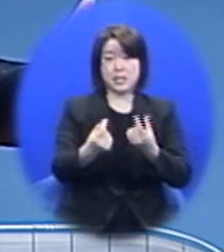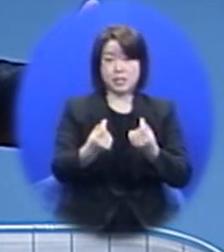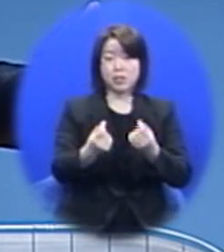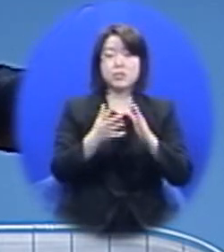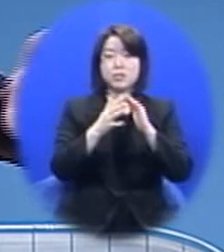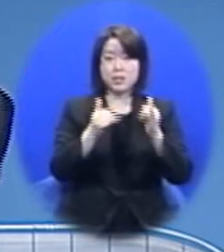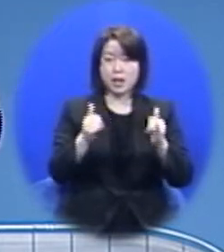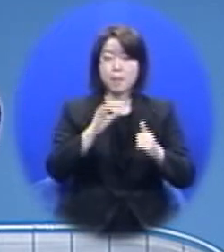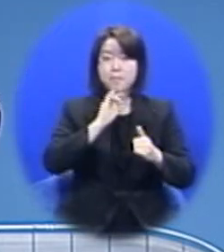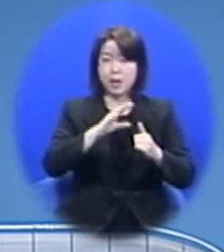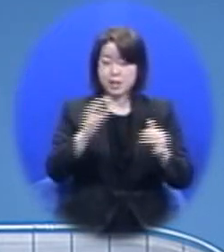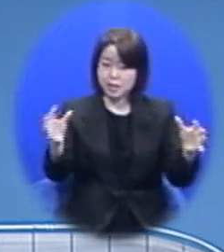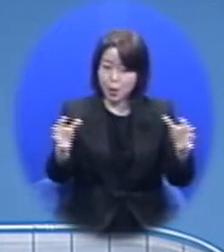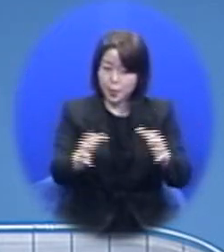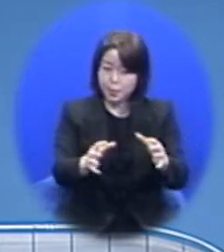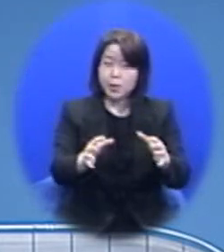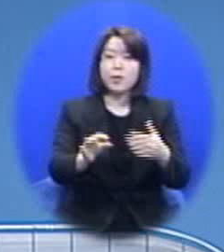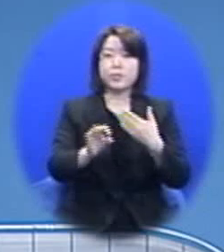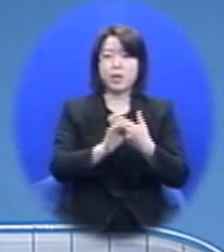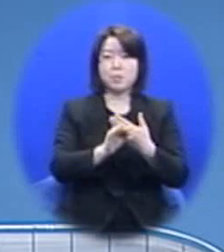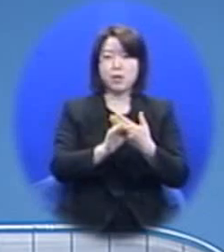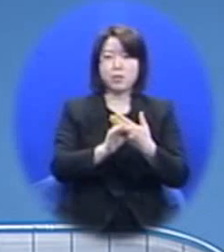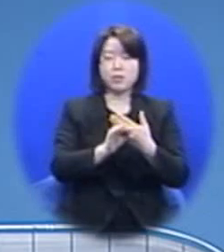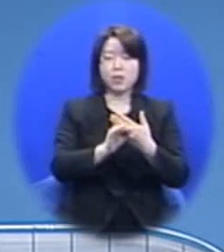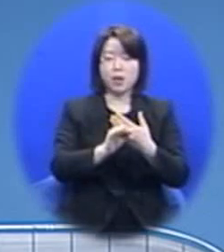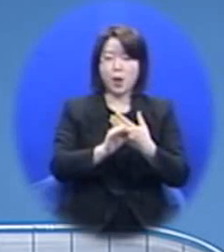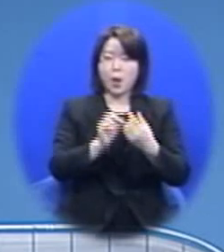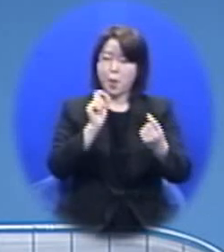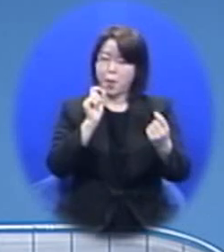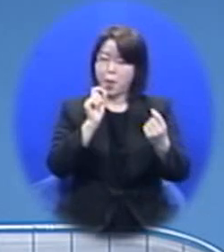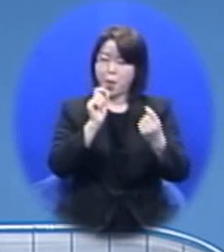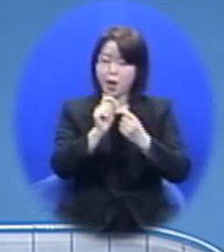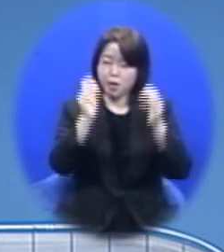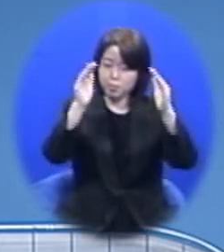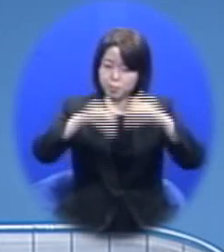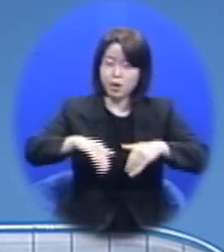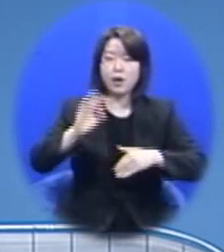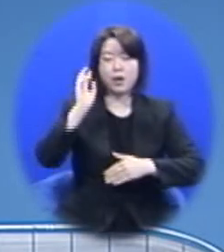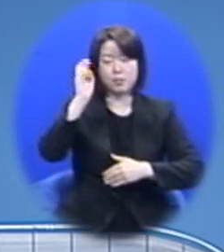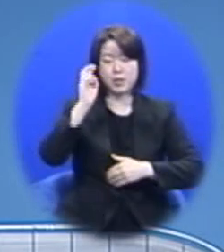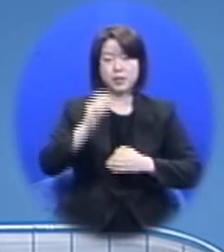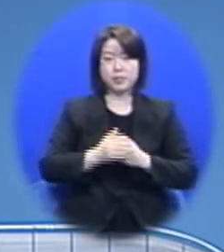구성된 교회라면 틀림없이 얼마 못 가서 무너집니다.